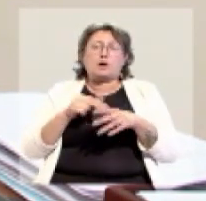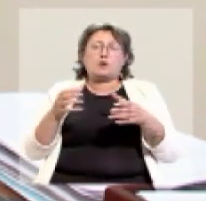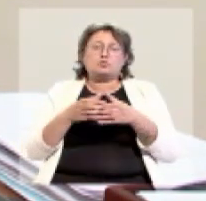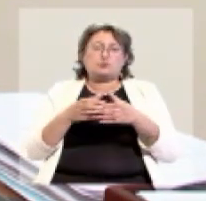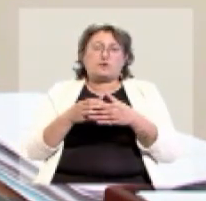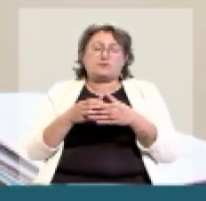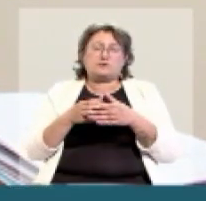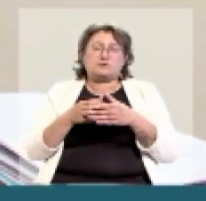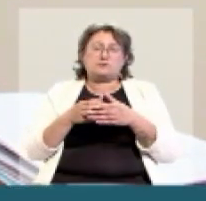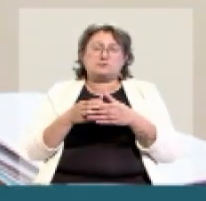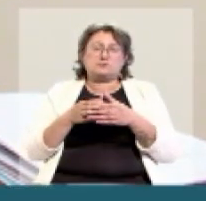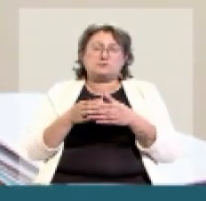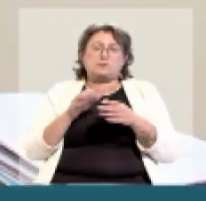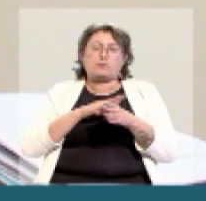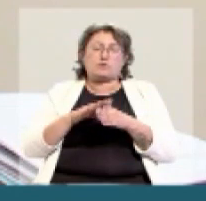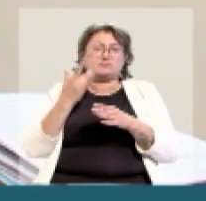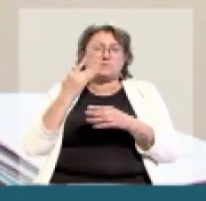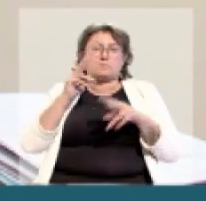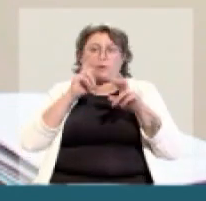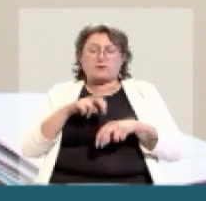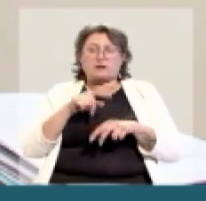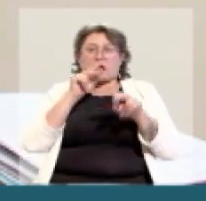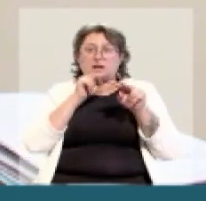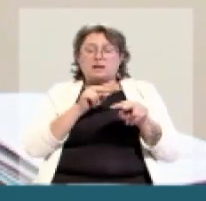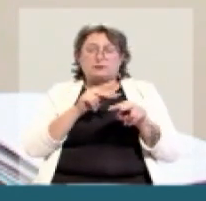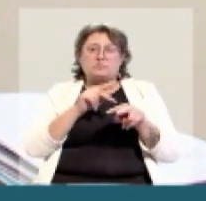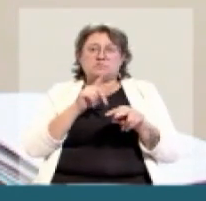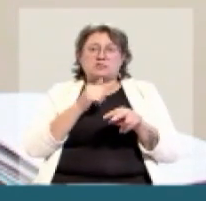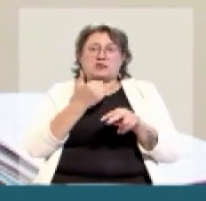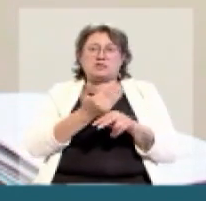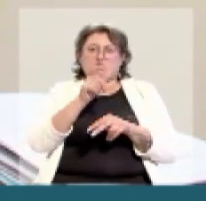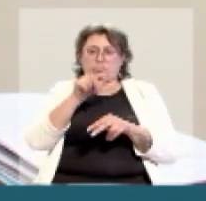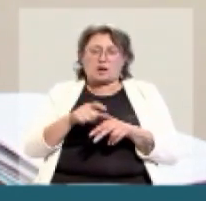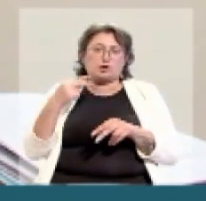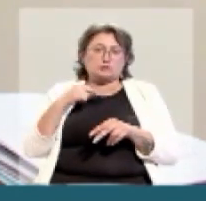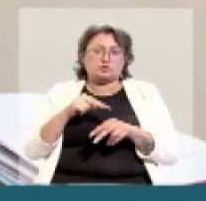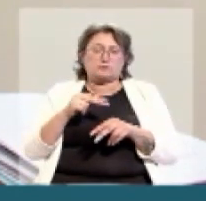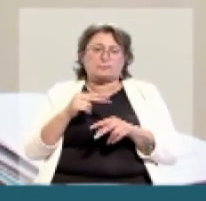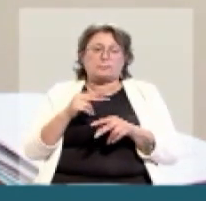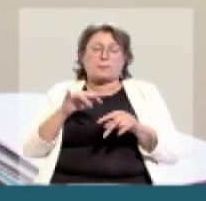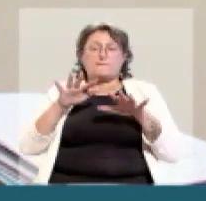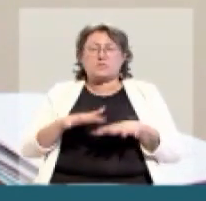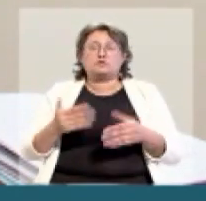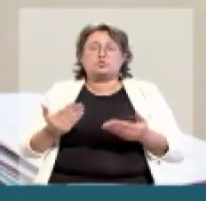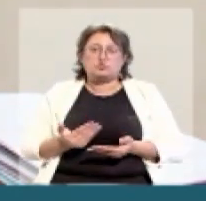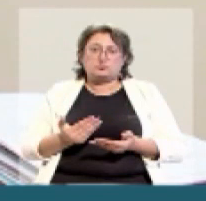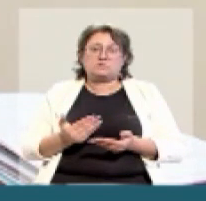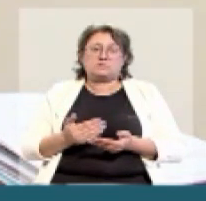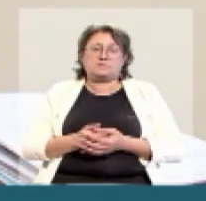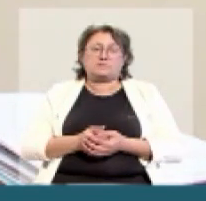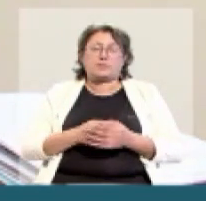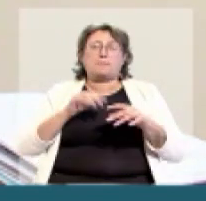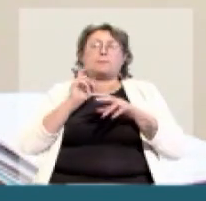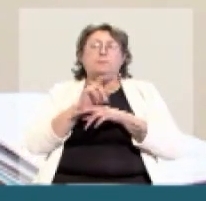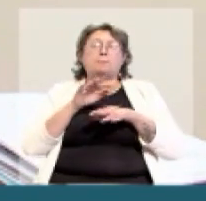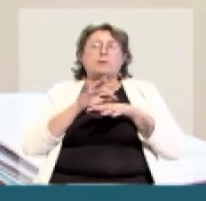инспектора, они полностью проверяют его, как бы контролируют за этим осужденным. То есть проверка по месту жительства, проведение по месту жительства проб